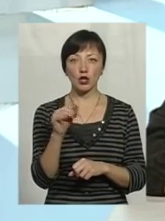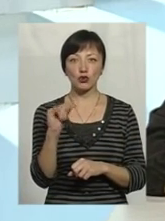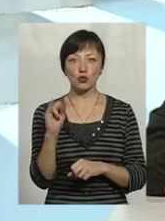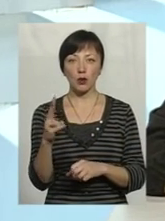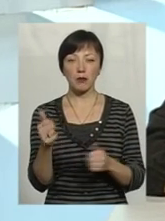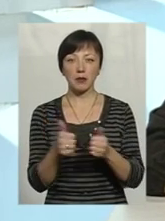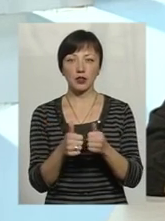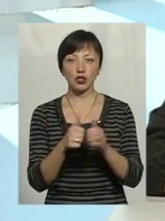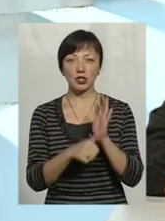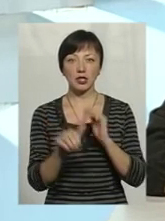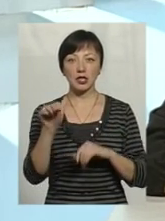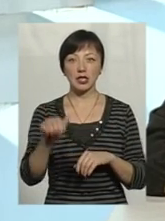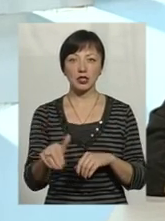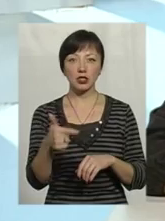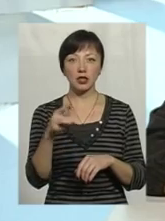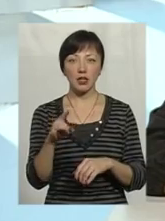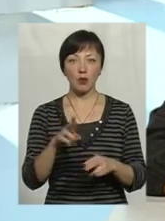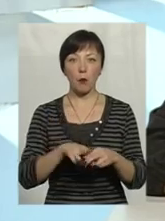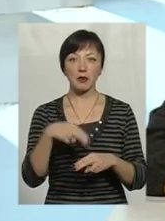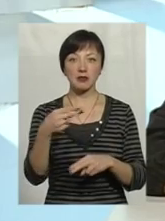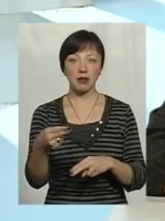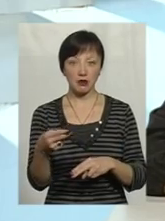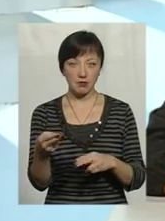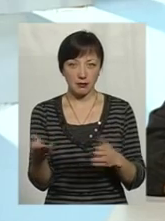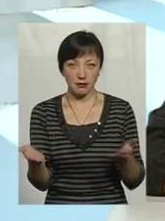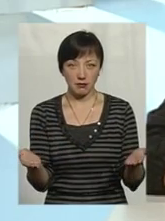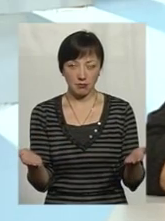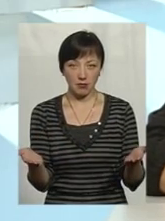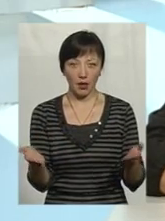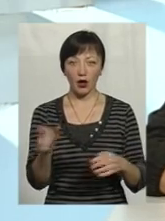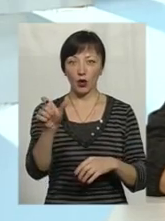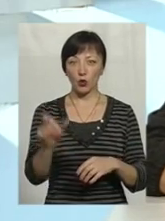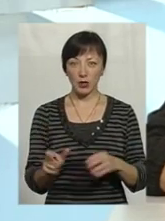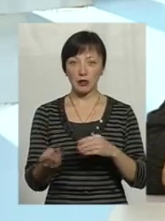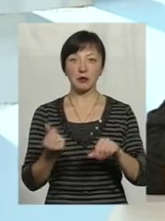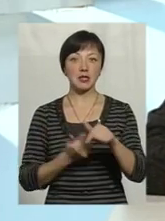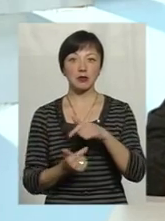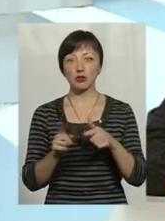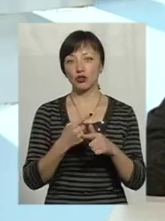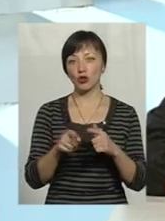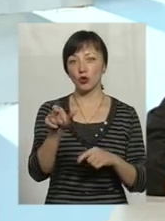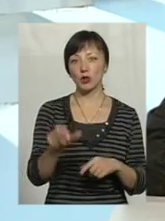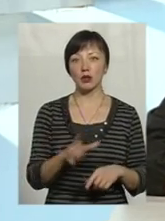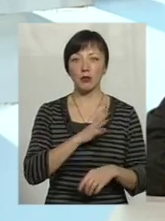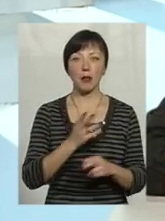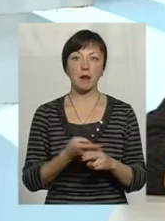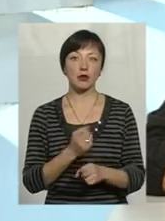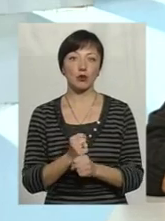тисяч гривень він отримав в 2015 році компенсацію. Тобто людина-підприємець чи людина була без